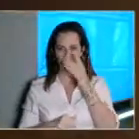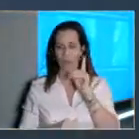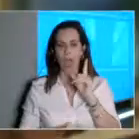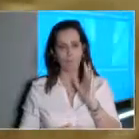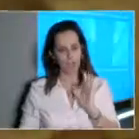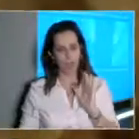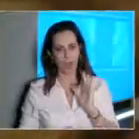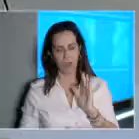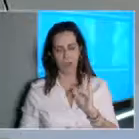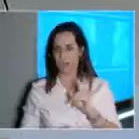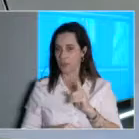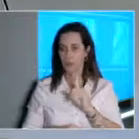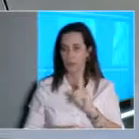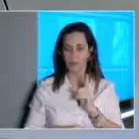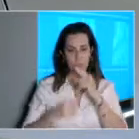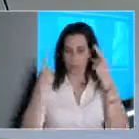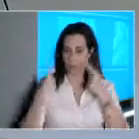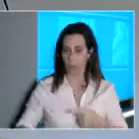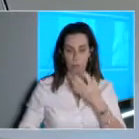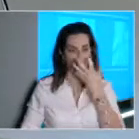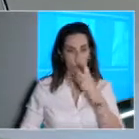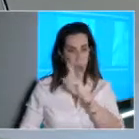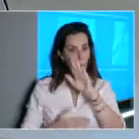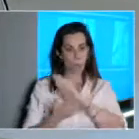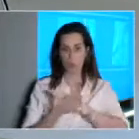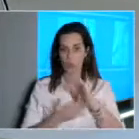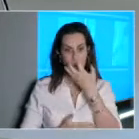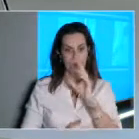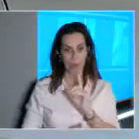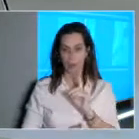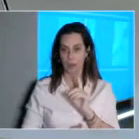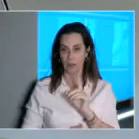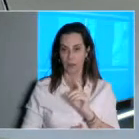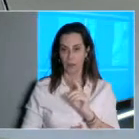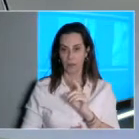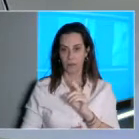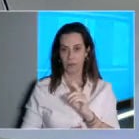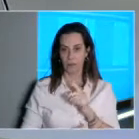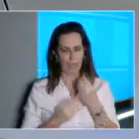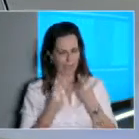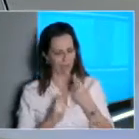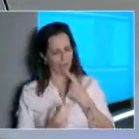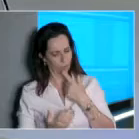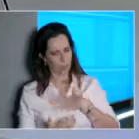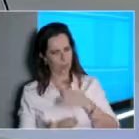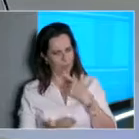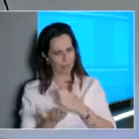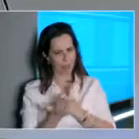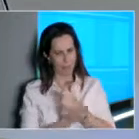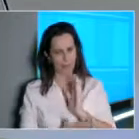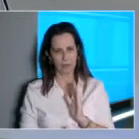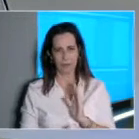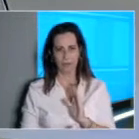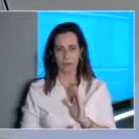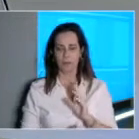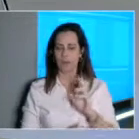אבל רפאל... זה ימים עצובים, לא פשוטים לעיר דבריה. אבל בוא נאמר את האמת... רגע, רפאל, בוא נאמר אבל את האמת,